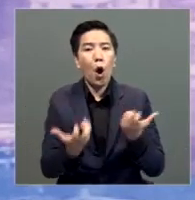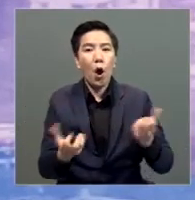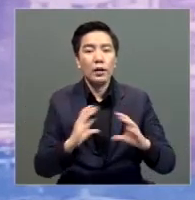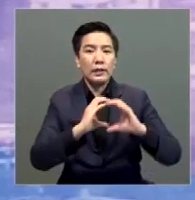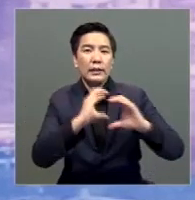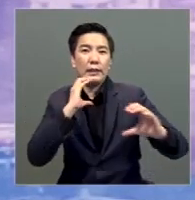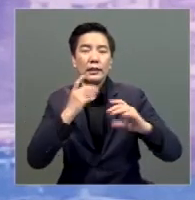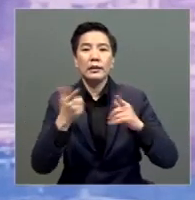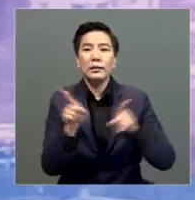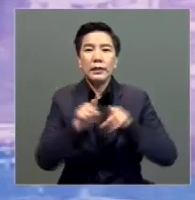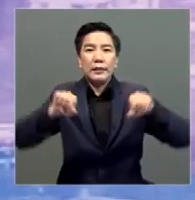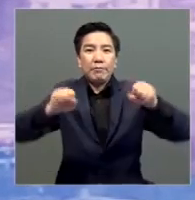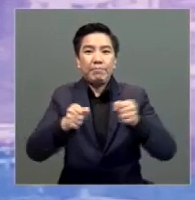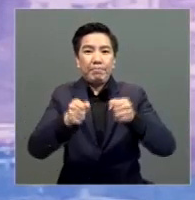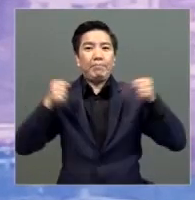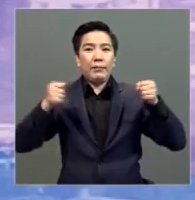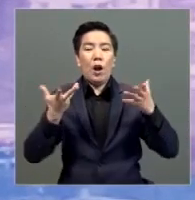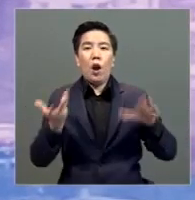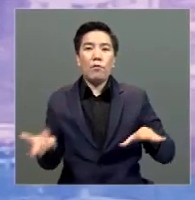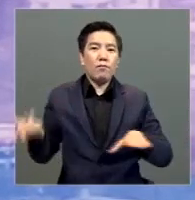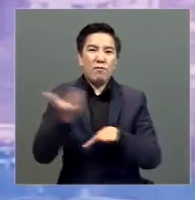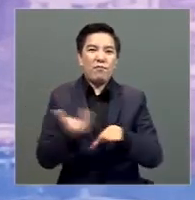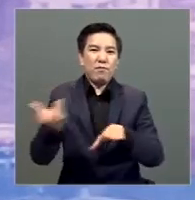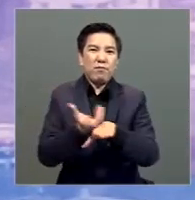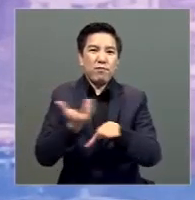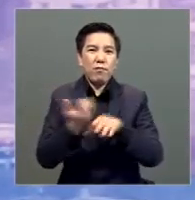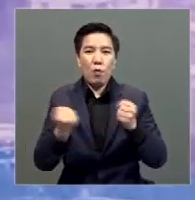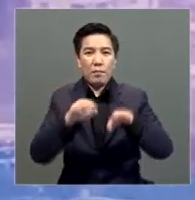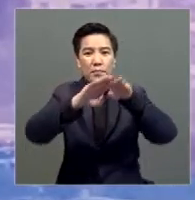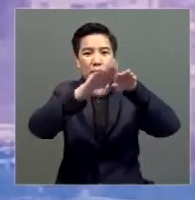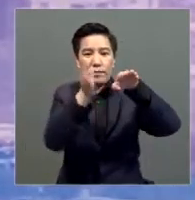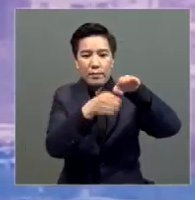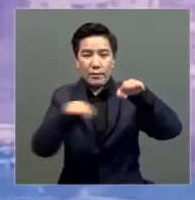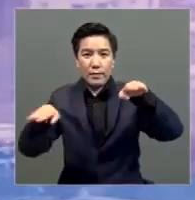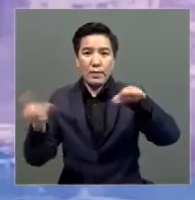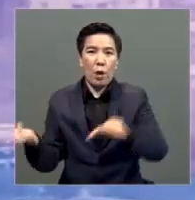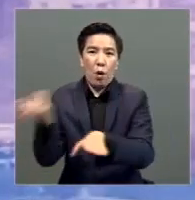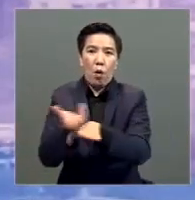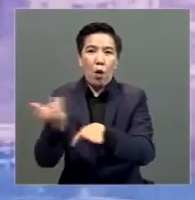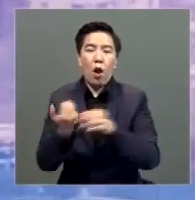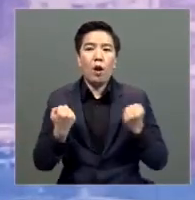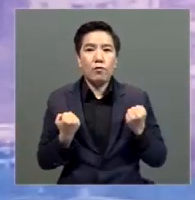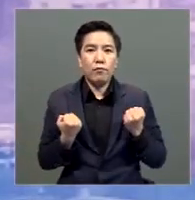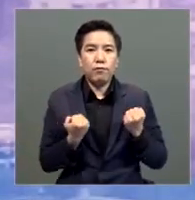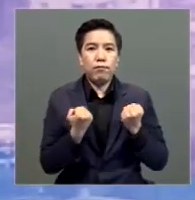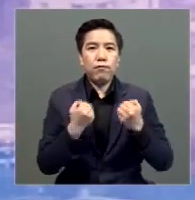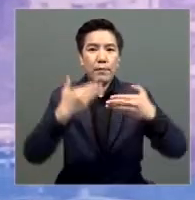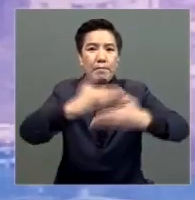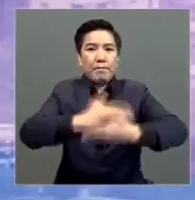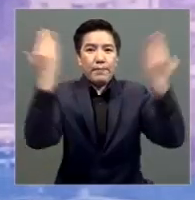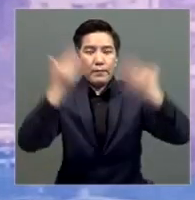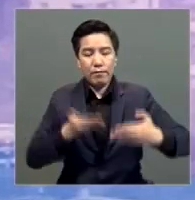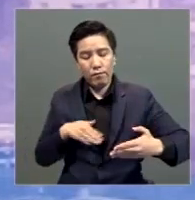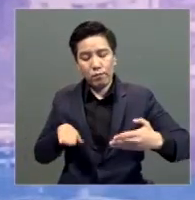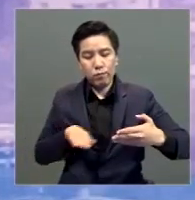เช่นขึ้นรถบรรทุกขึ้นรถปิกอัพไปจ่อไว้ที่ด่านเตรียมที่จะส่งออก